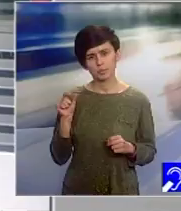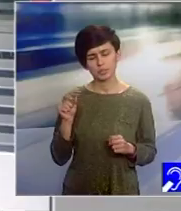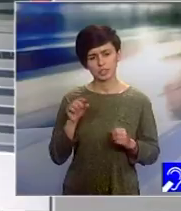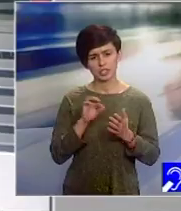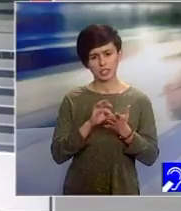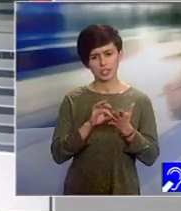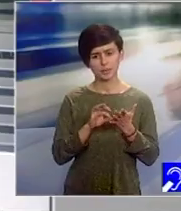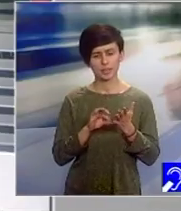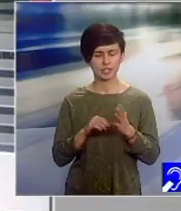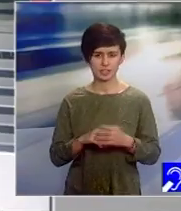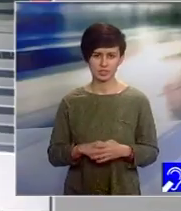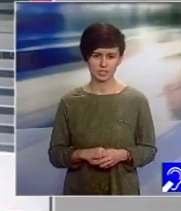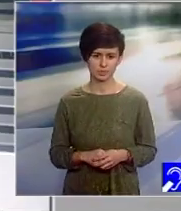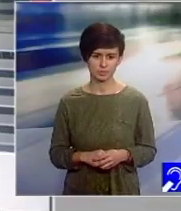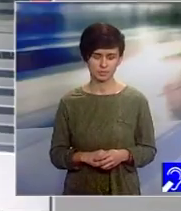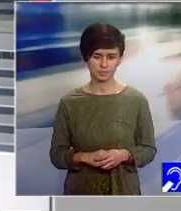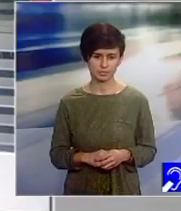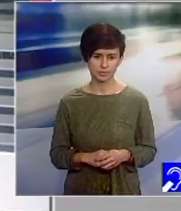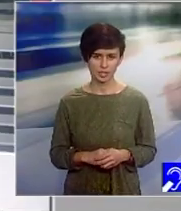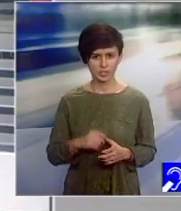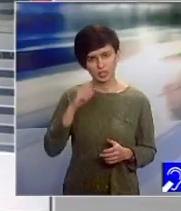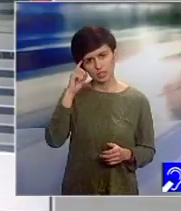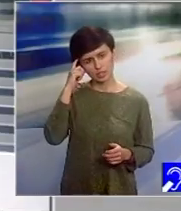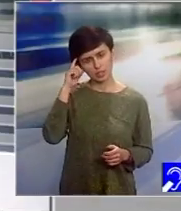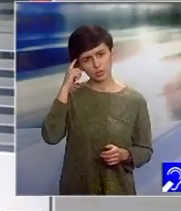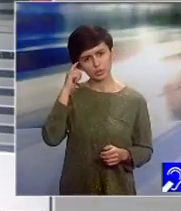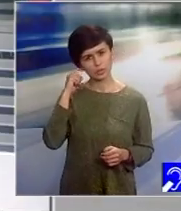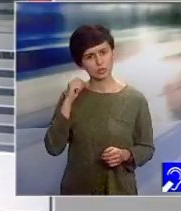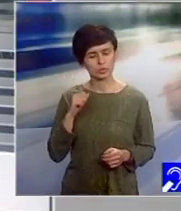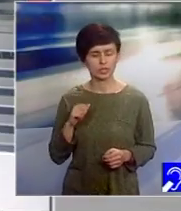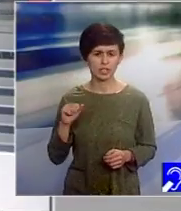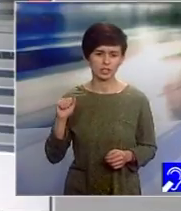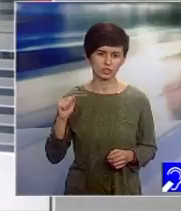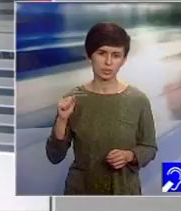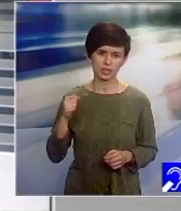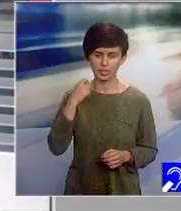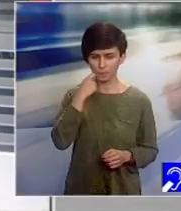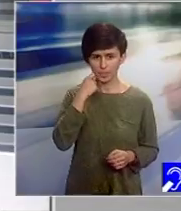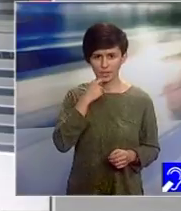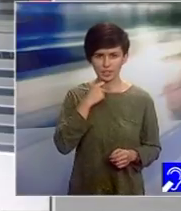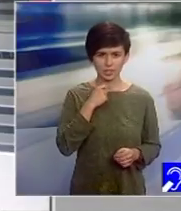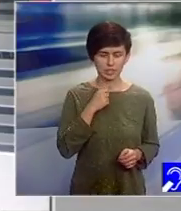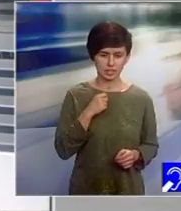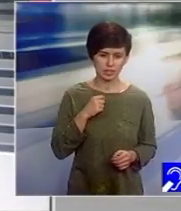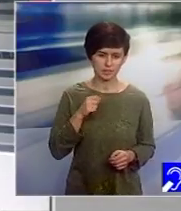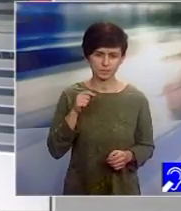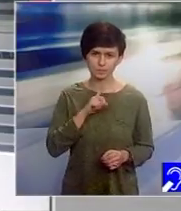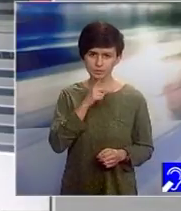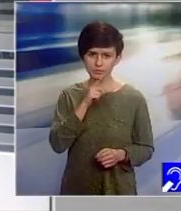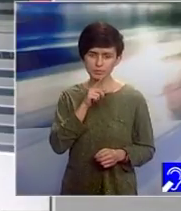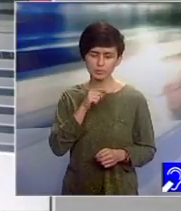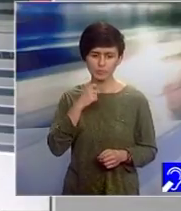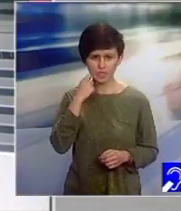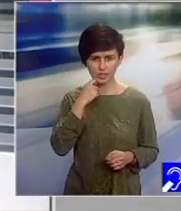scenele românești. Și binecunoscută soprană clujană Ramona Eremia, care este cadru didact la Academia de Muzică Gheorghe Dima